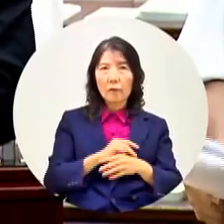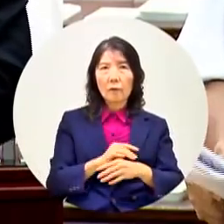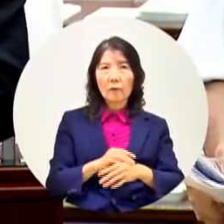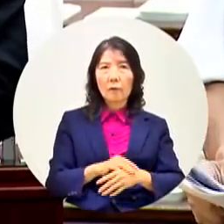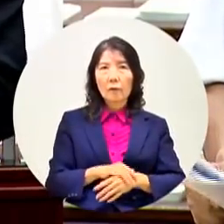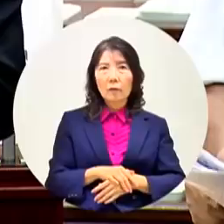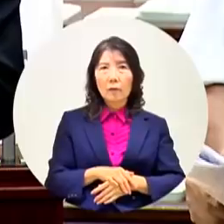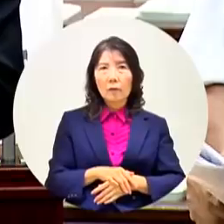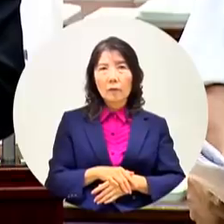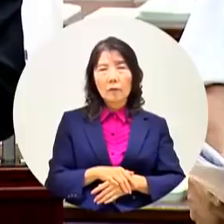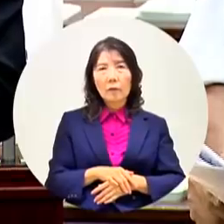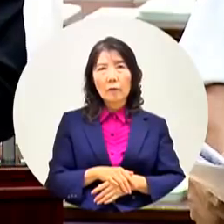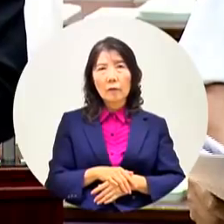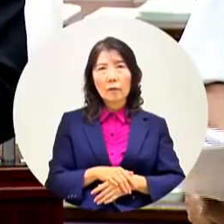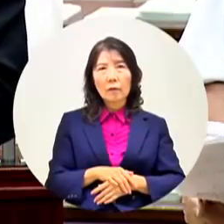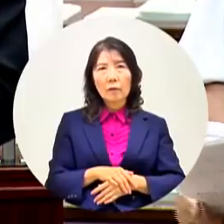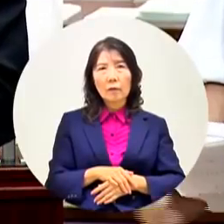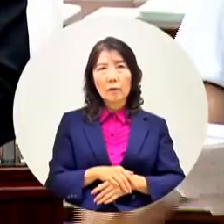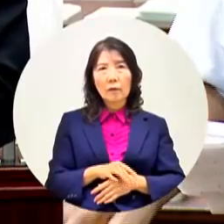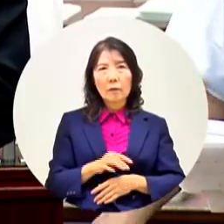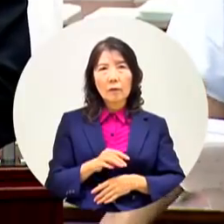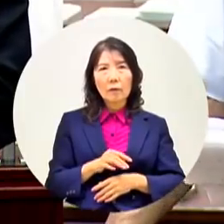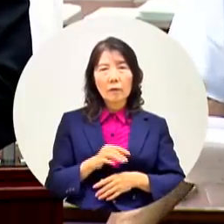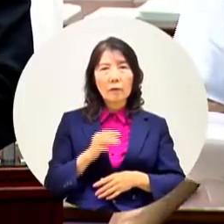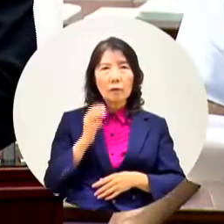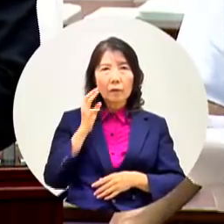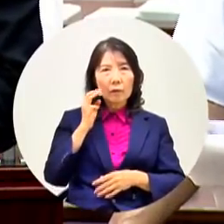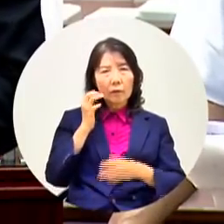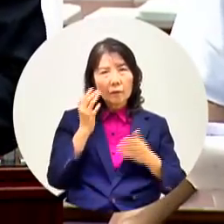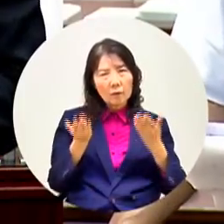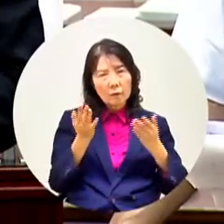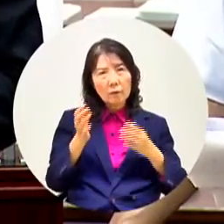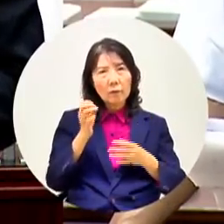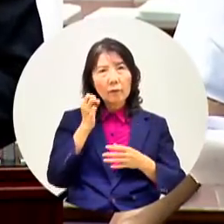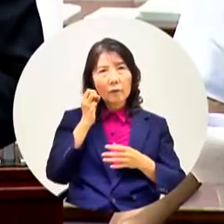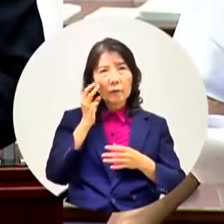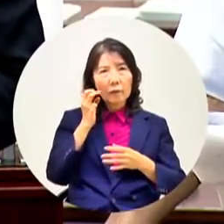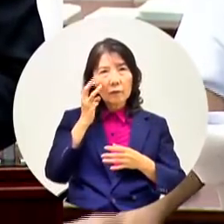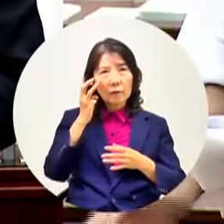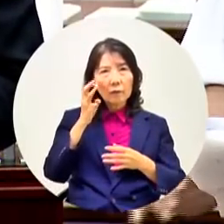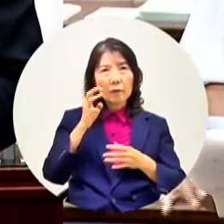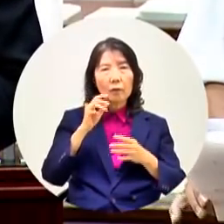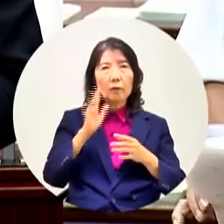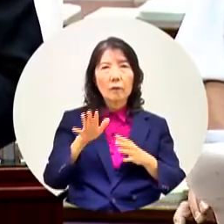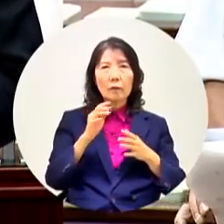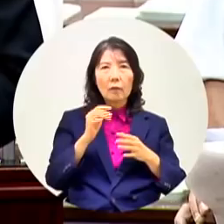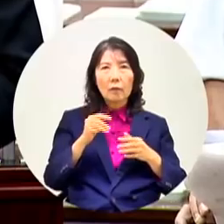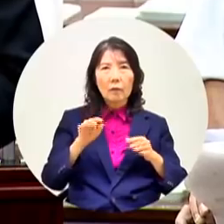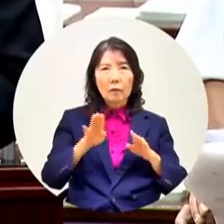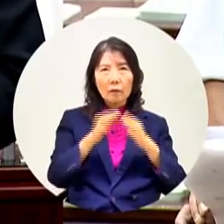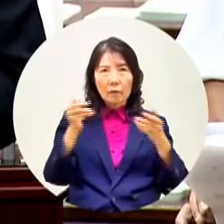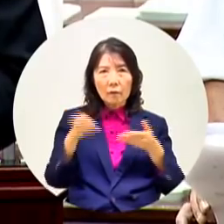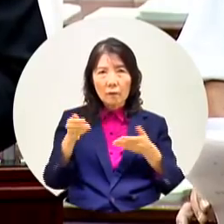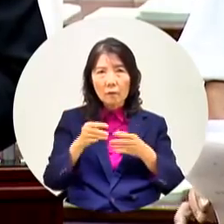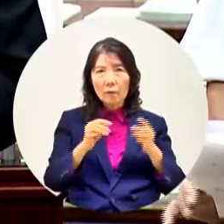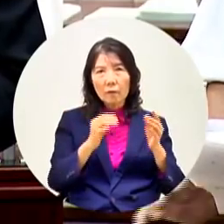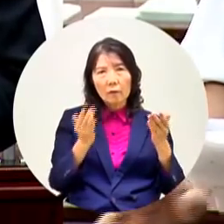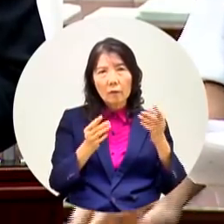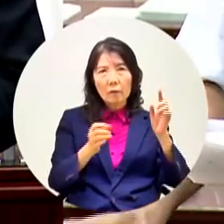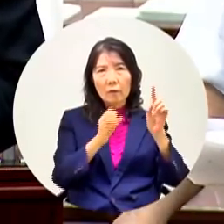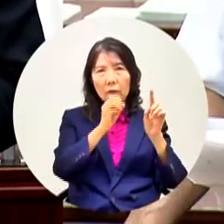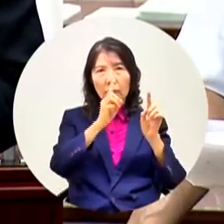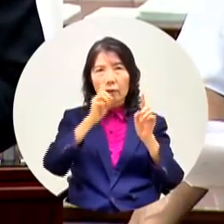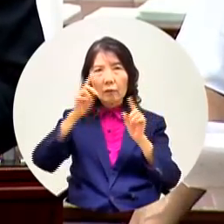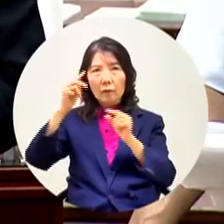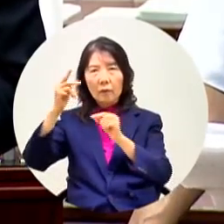也工期是33个月，33个月，预计就是说，如果以动工开始动工之后，预计在111年的下半